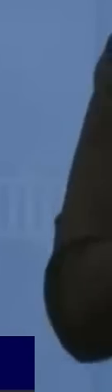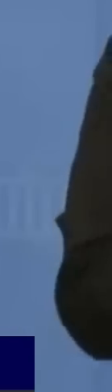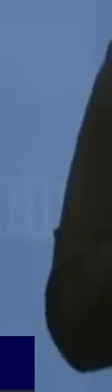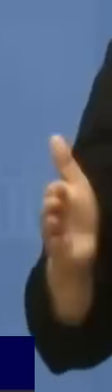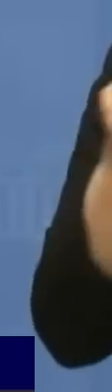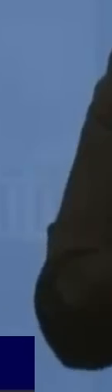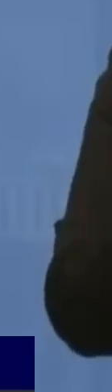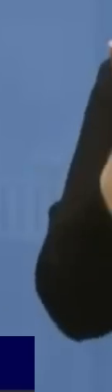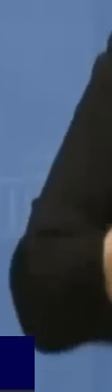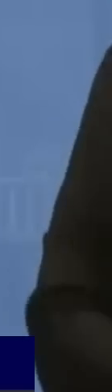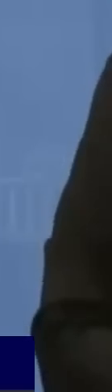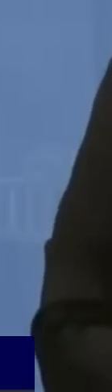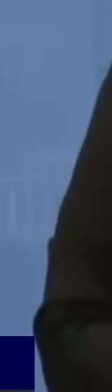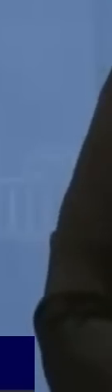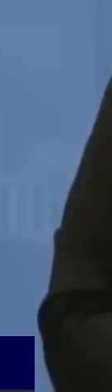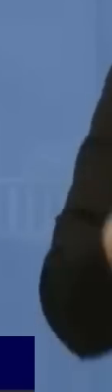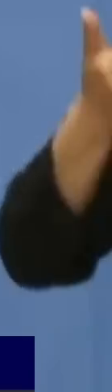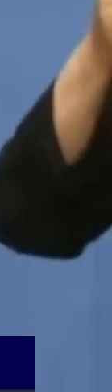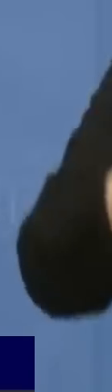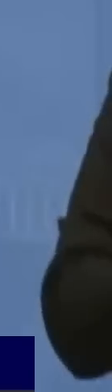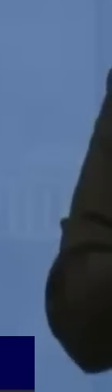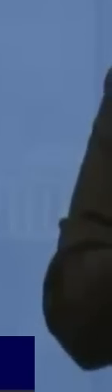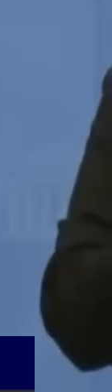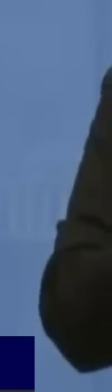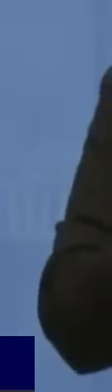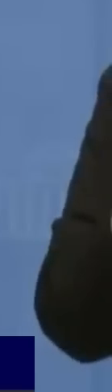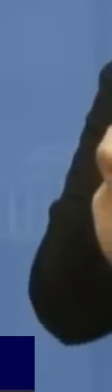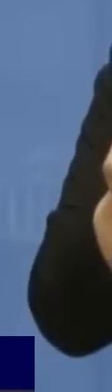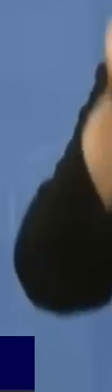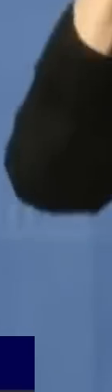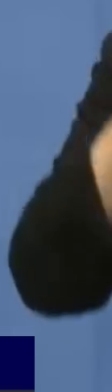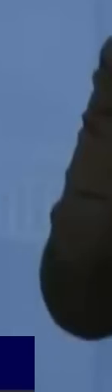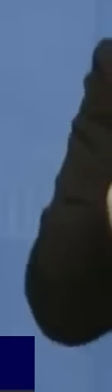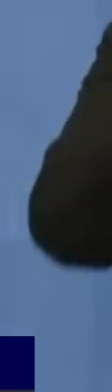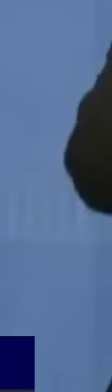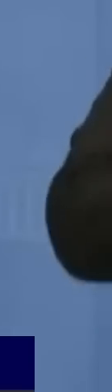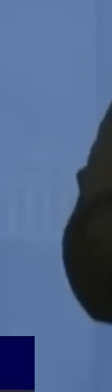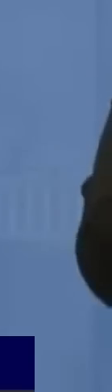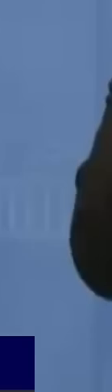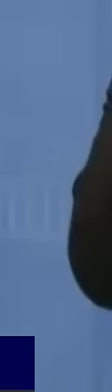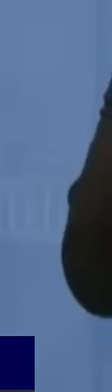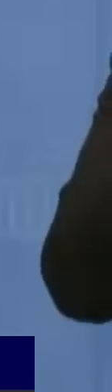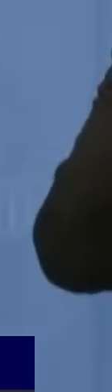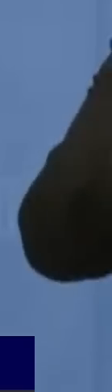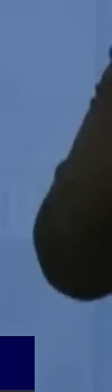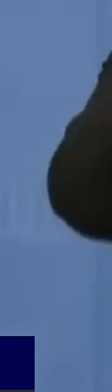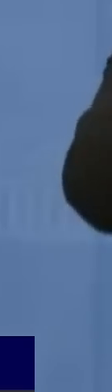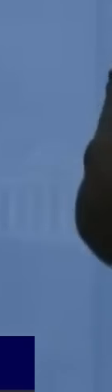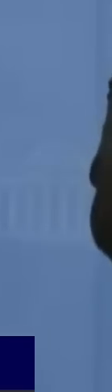협상력을 발휘해야 합니다 그러나 주권을 침해해도 용인 하겠다는 윤석열 정부의 굴정적